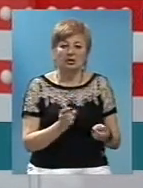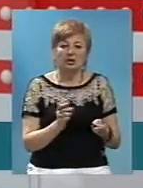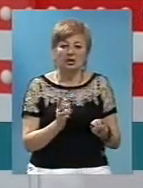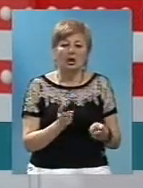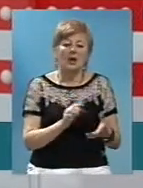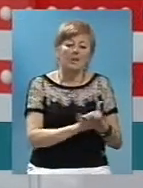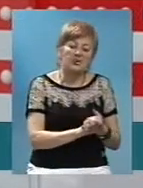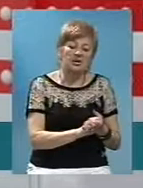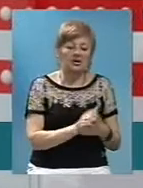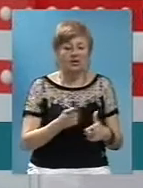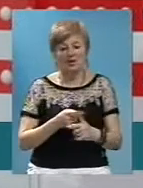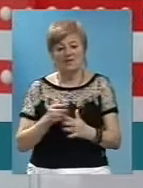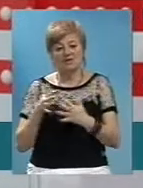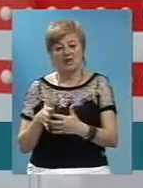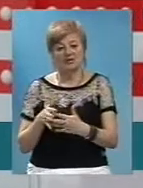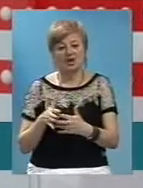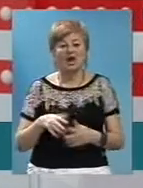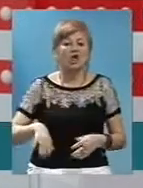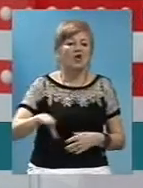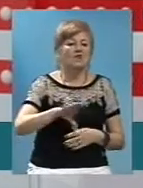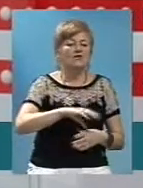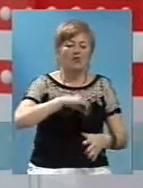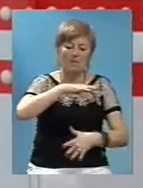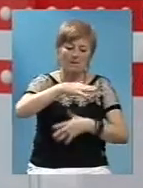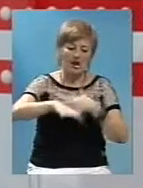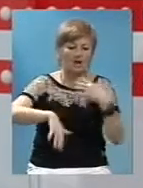це війна. Угу. Тобто все це переплутане.